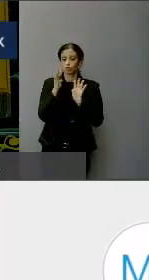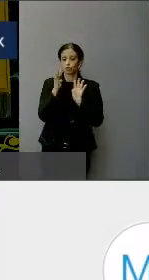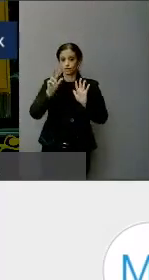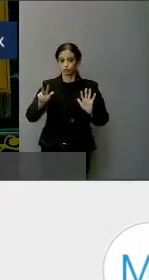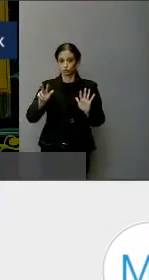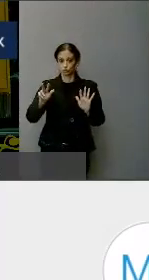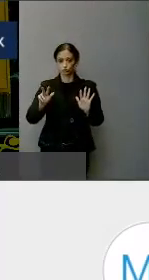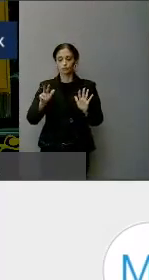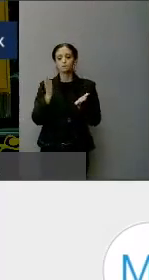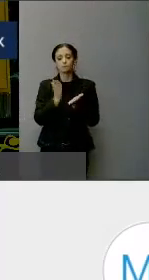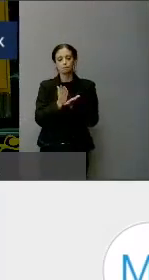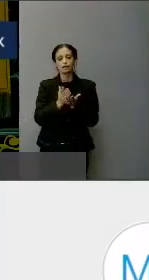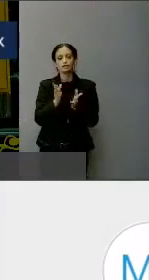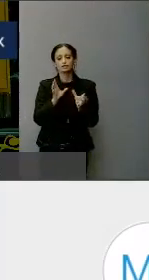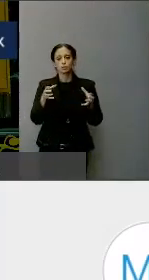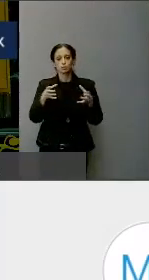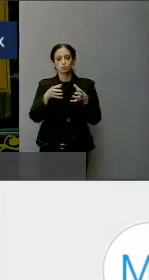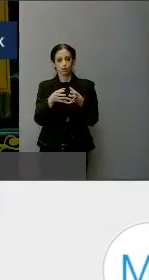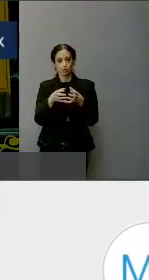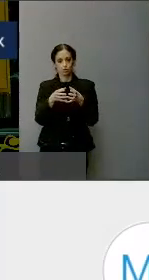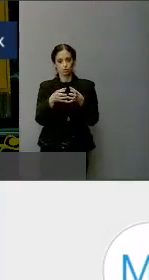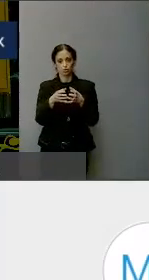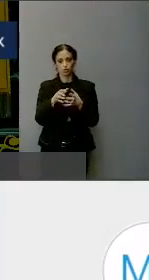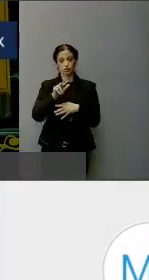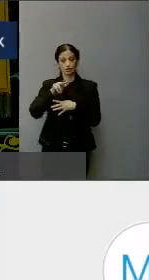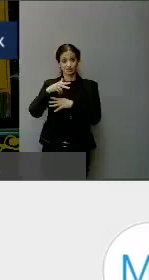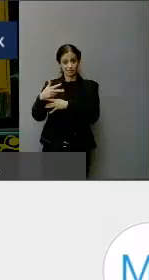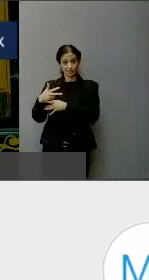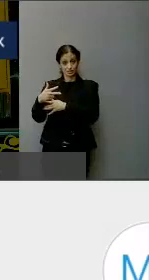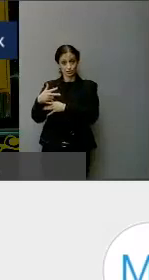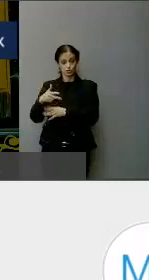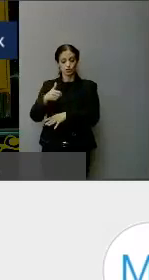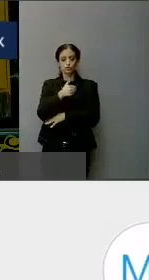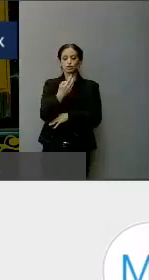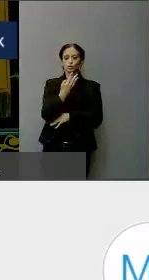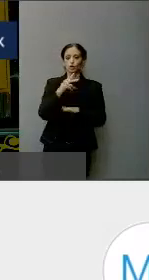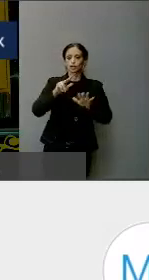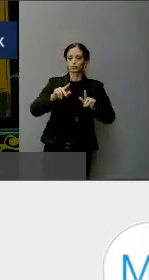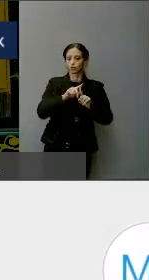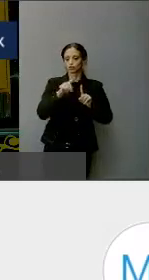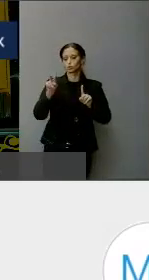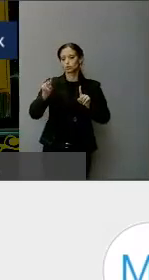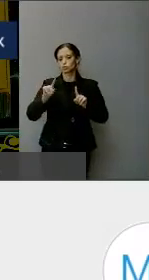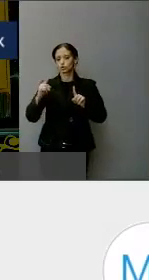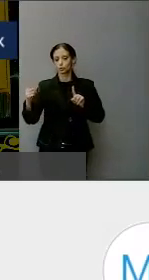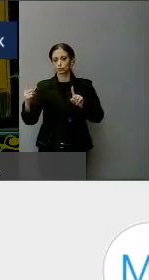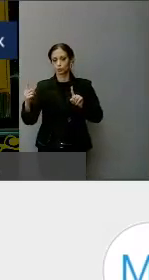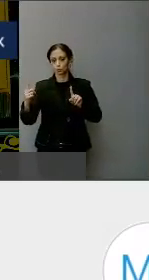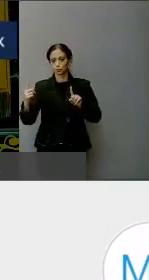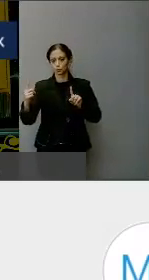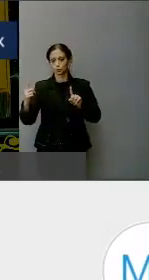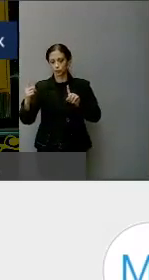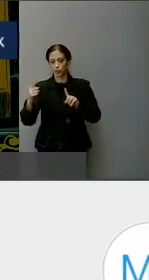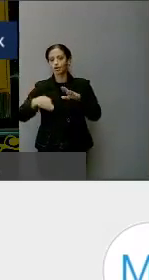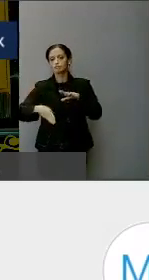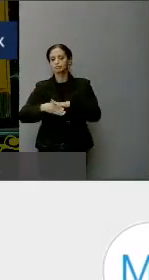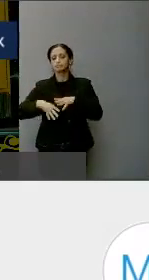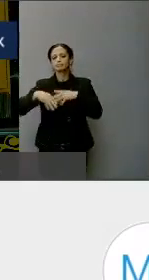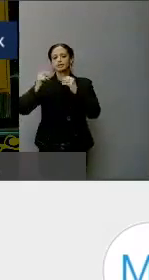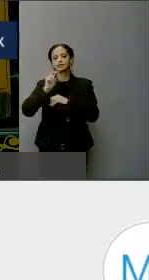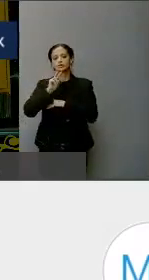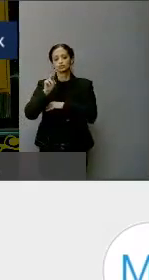ora abbiamo il blocco per intenderci terzo che va dal 148 e 201 si parte da